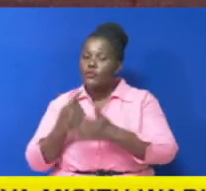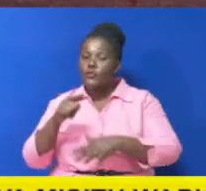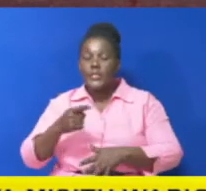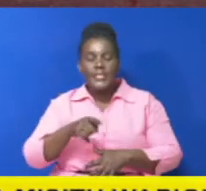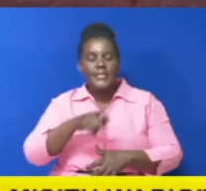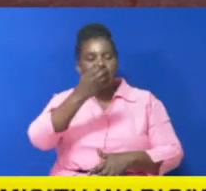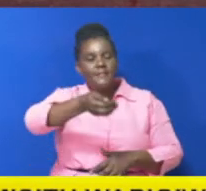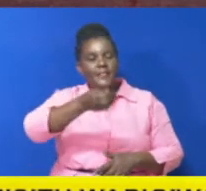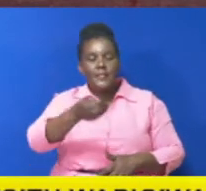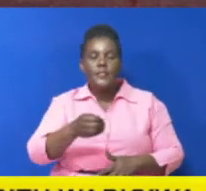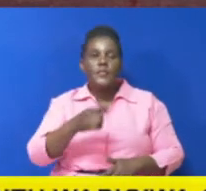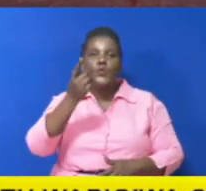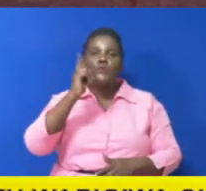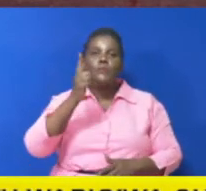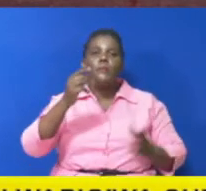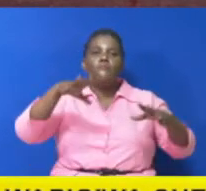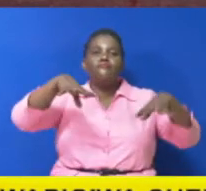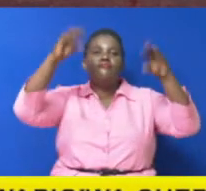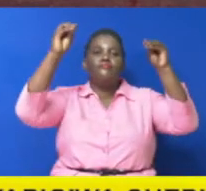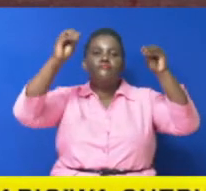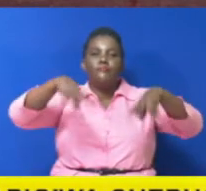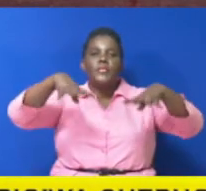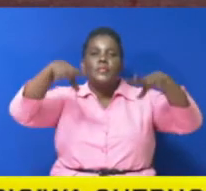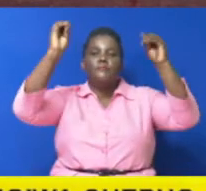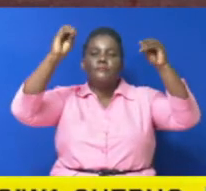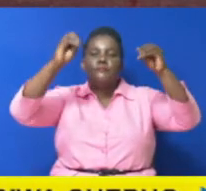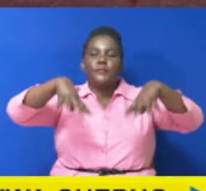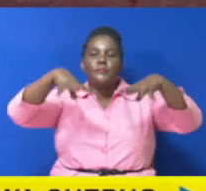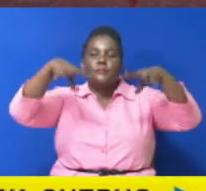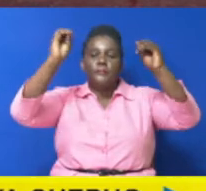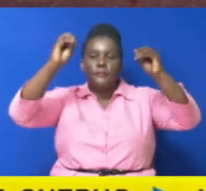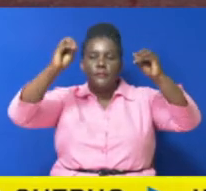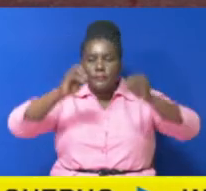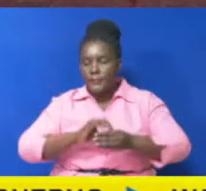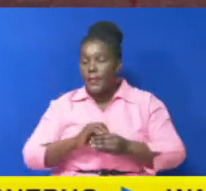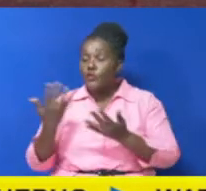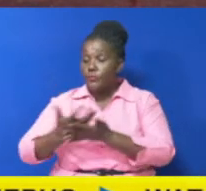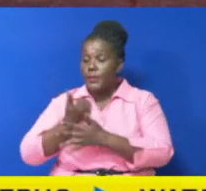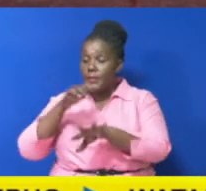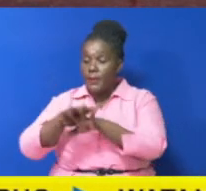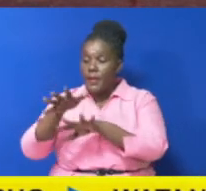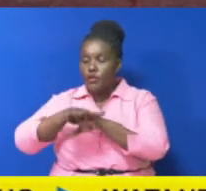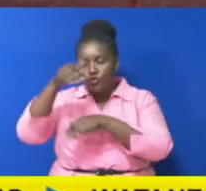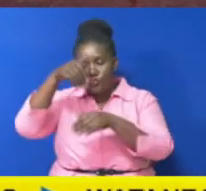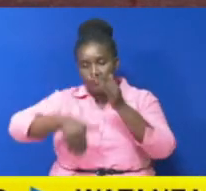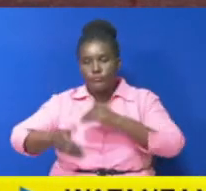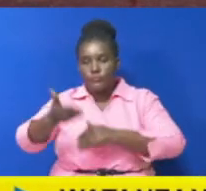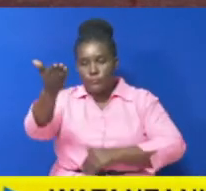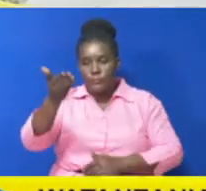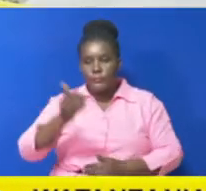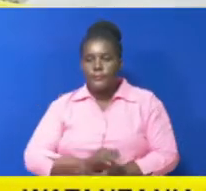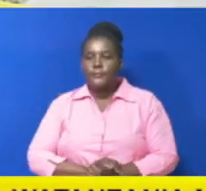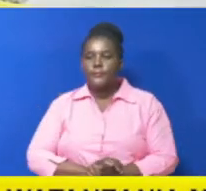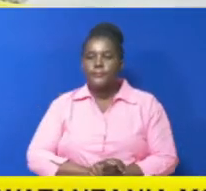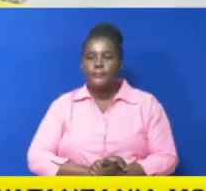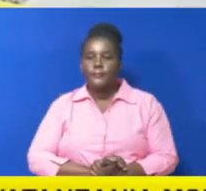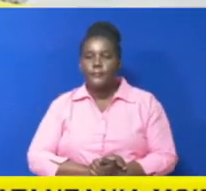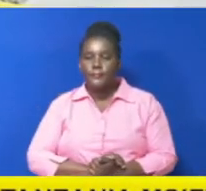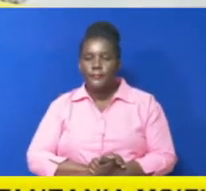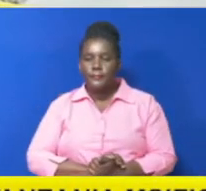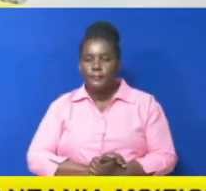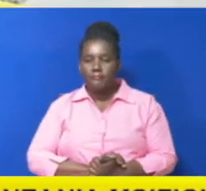muda mrefu hadi saa 12 kwa siku. Taarifa zaidi na mwandishi wetu Tatu Abdalla.